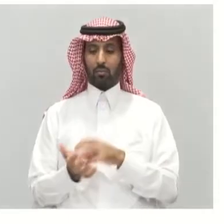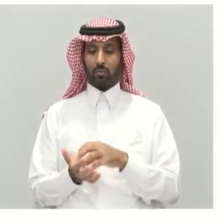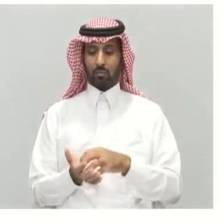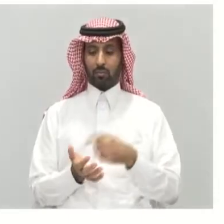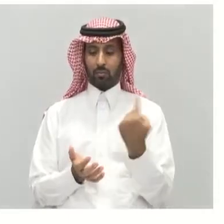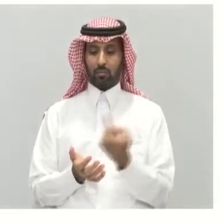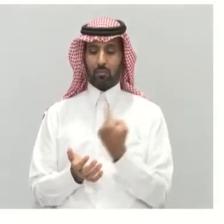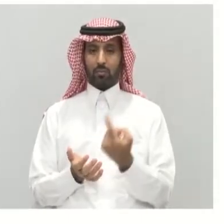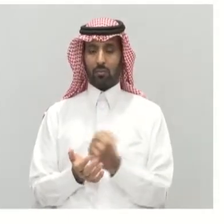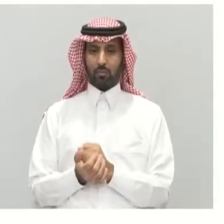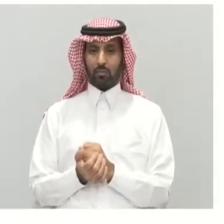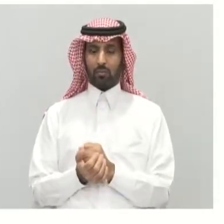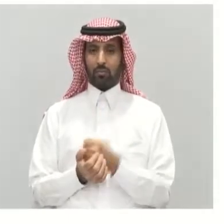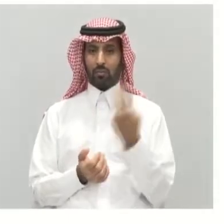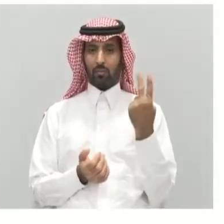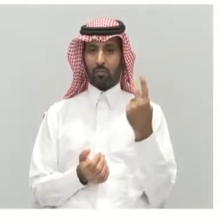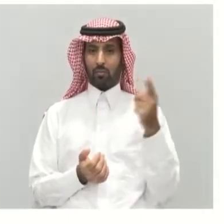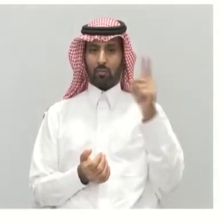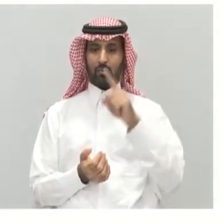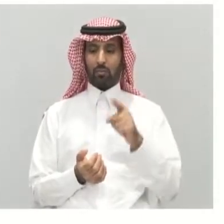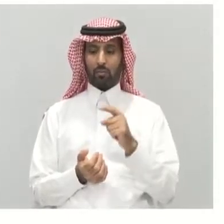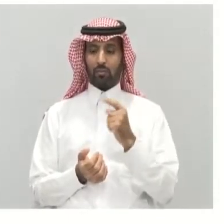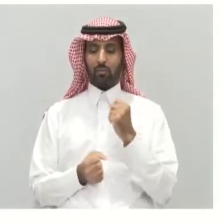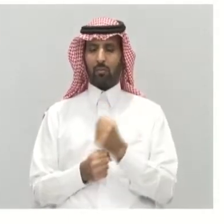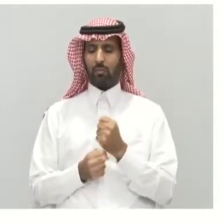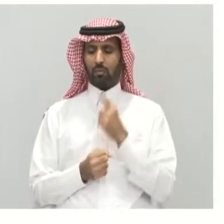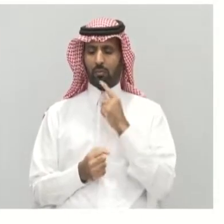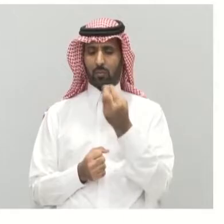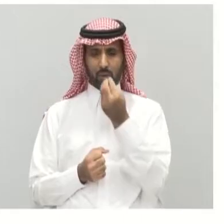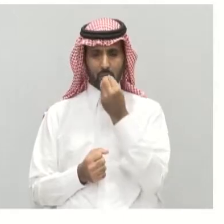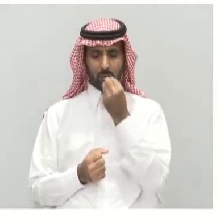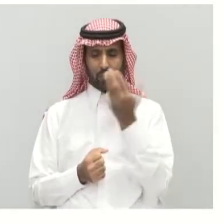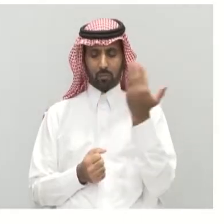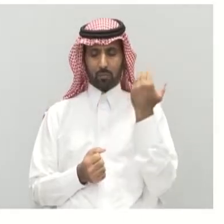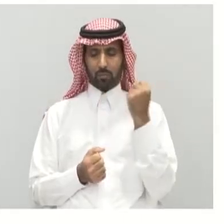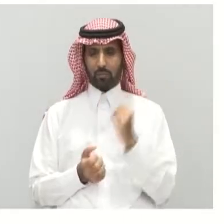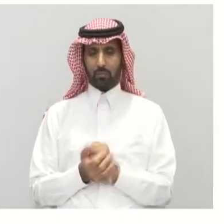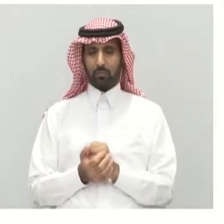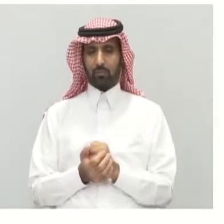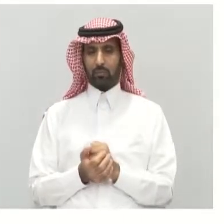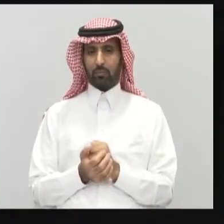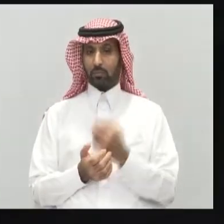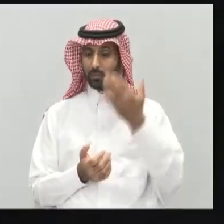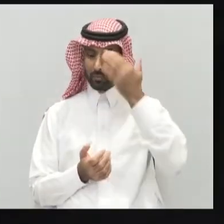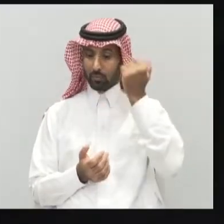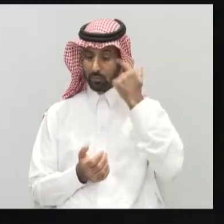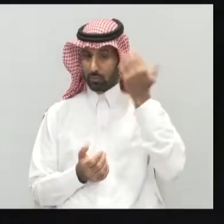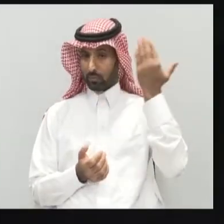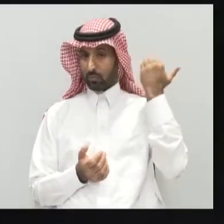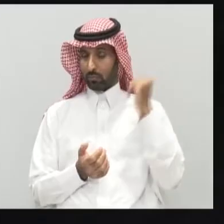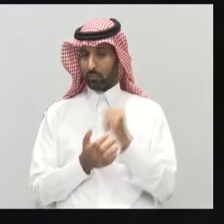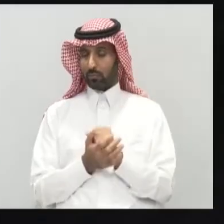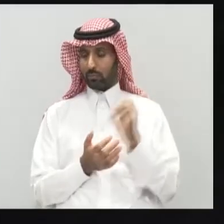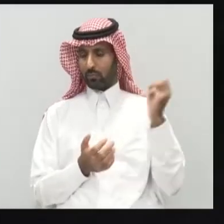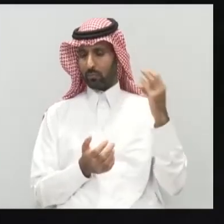were? The second question, what did you have for breakfast yesterday morning? طيب, remember yesterday in the morning,